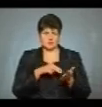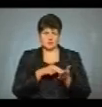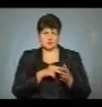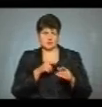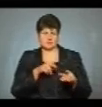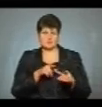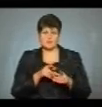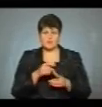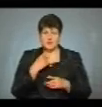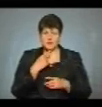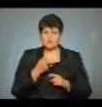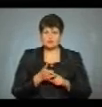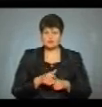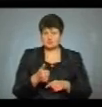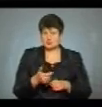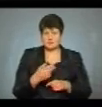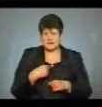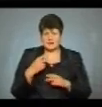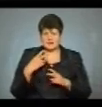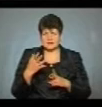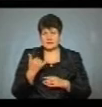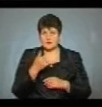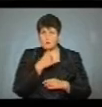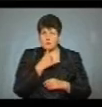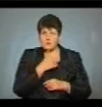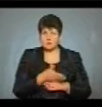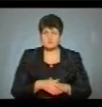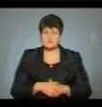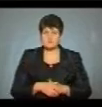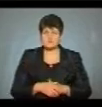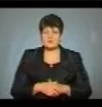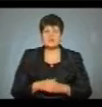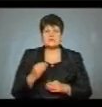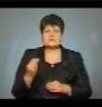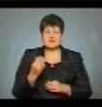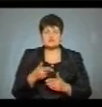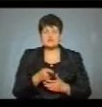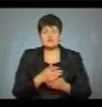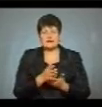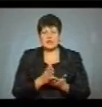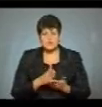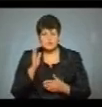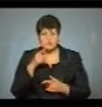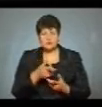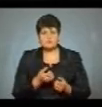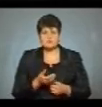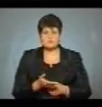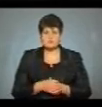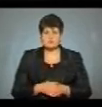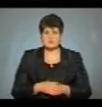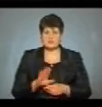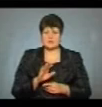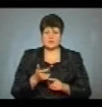такої. Кажу, що дуже добра. Не знаю, зараз буду пробувати. Чи цікавитеся ви якістю води, яку ви набираєте? Та не